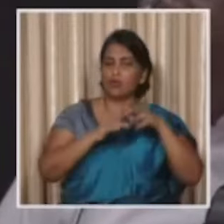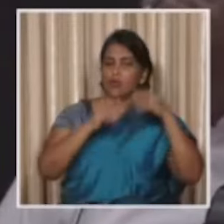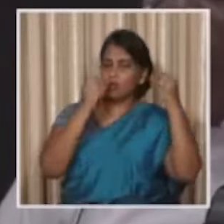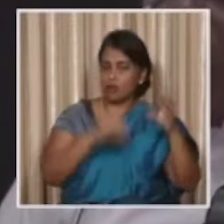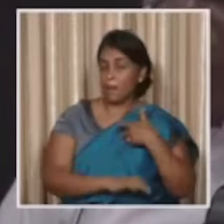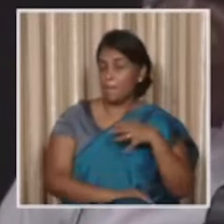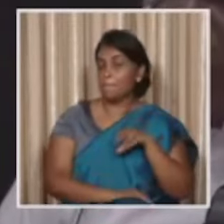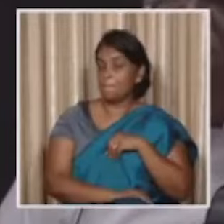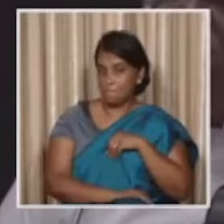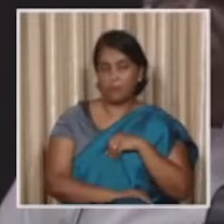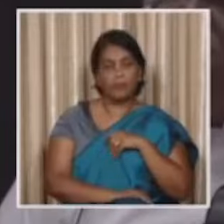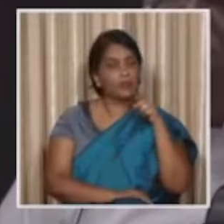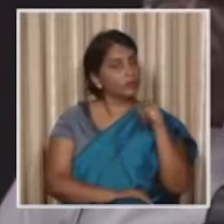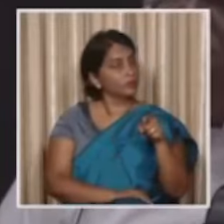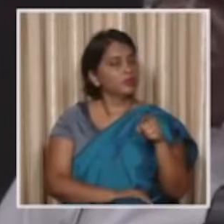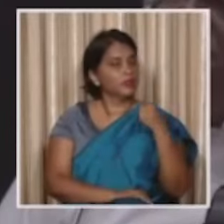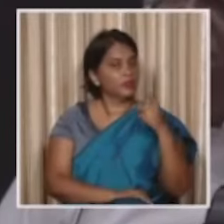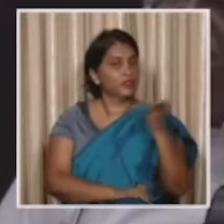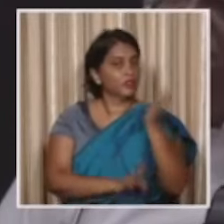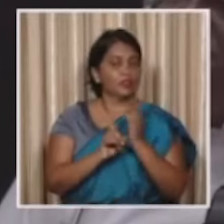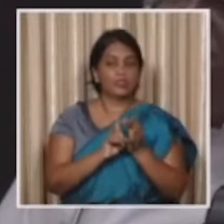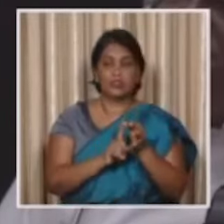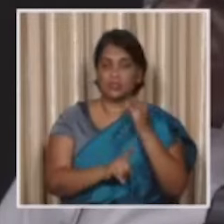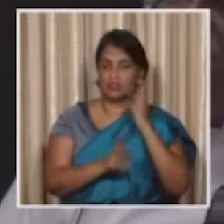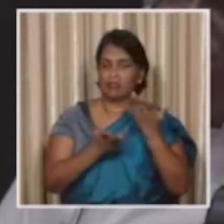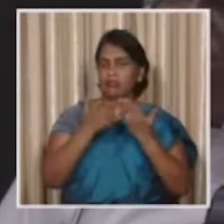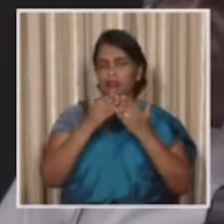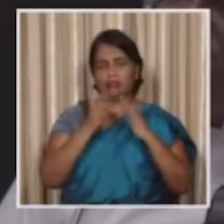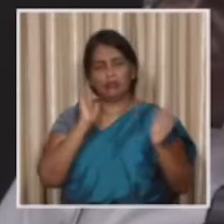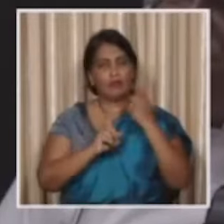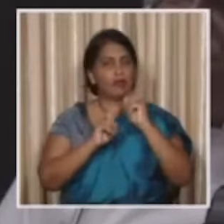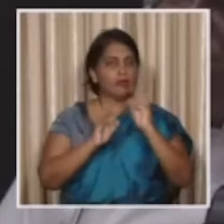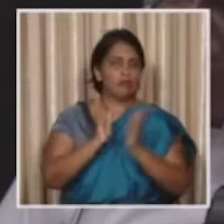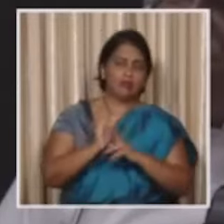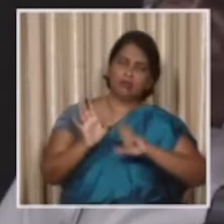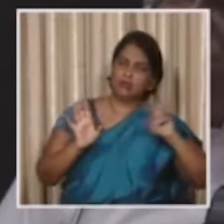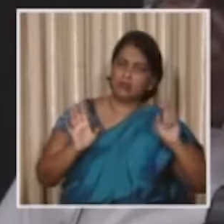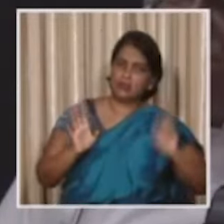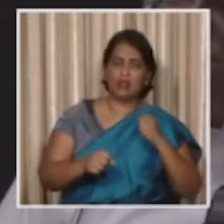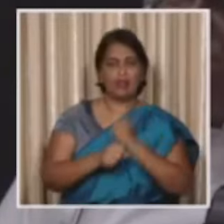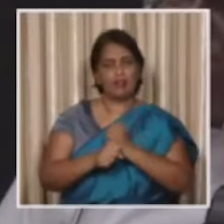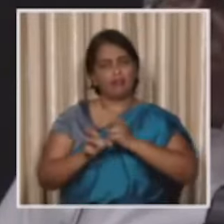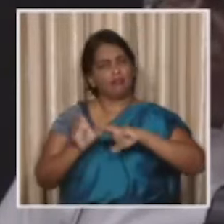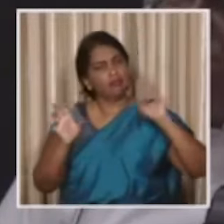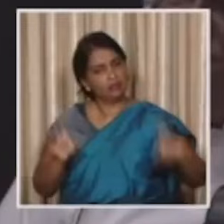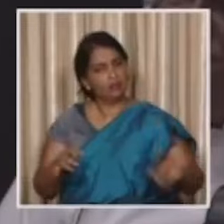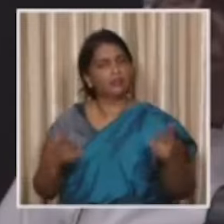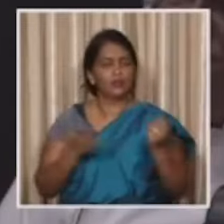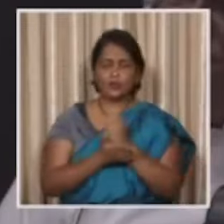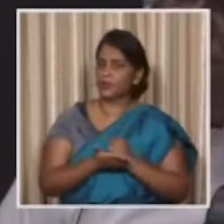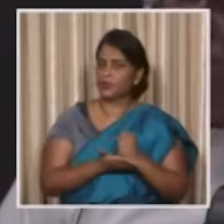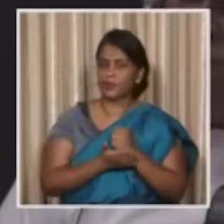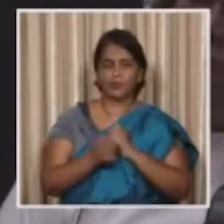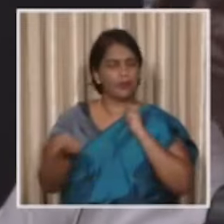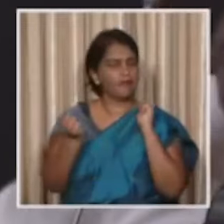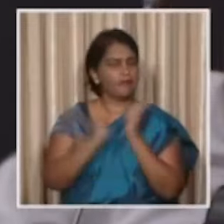ඒක අපි පිළිගන්නේ. ඒ නිසා තමයි ඉඳපු ජනාධිපතිතුමාටත් යන්න වුණා, අගමැතිතුමාටත් යන්න වුණා, ආණ්ඩුවටත් යන්න වුණා. සම්පූර්ණ